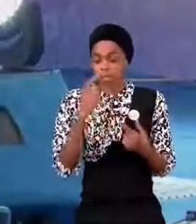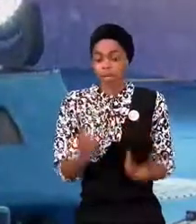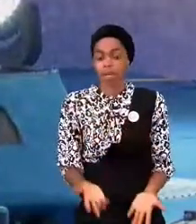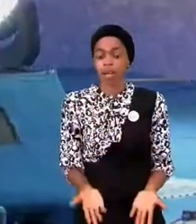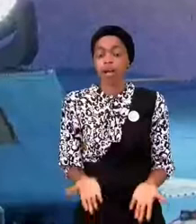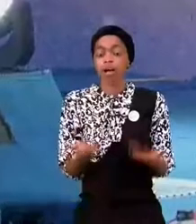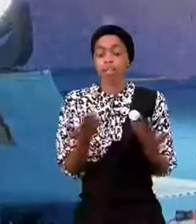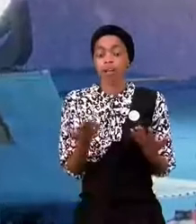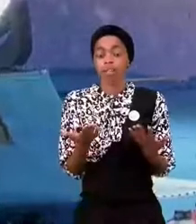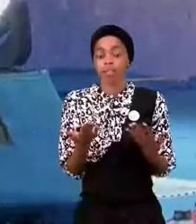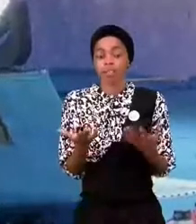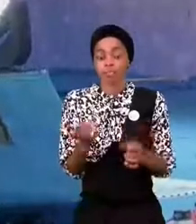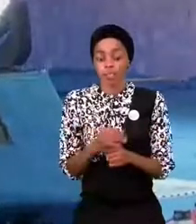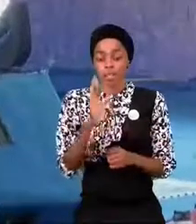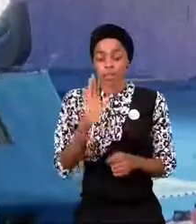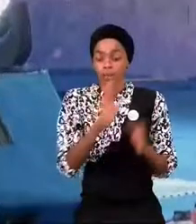Verset 10.